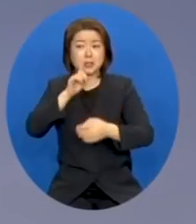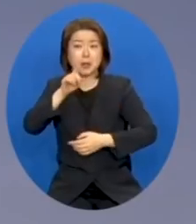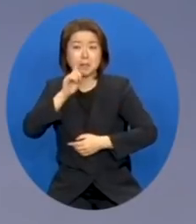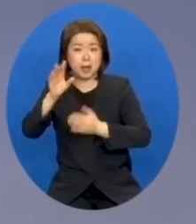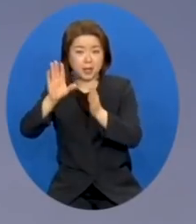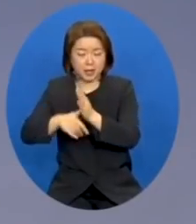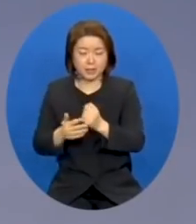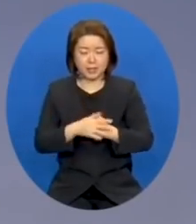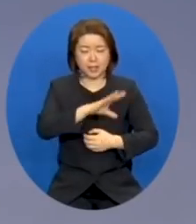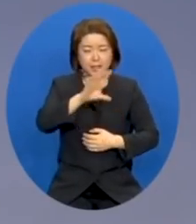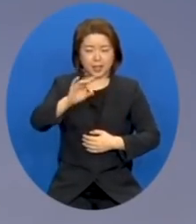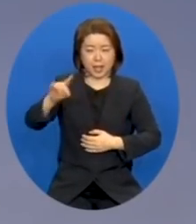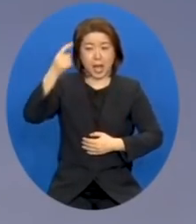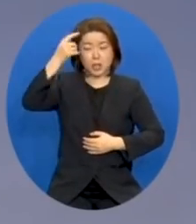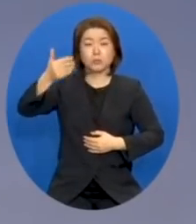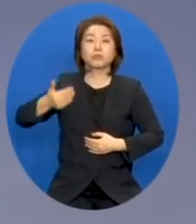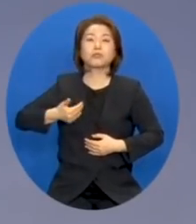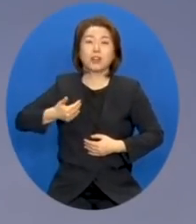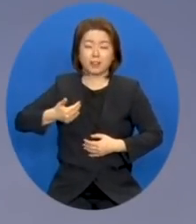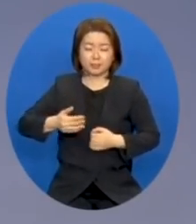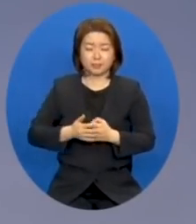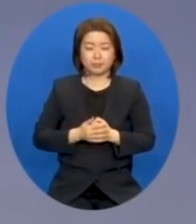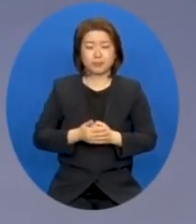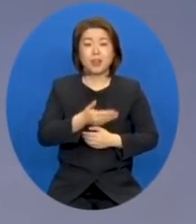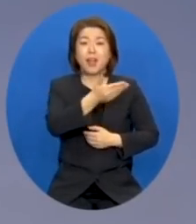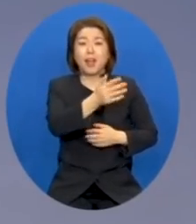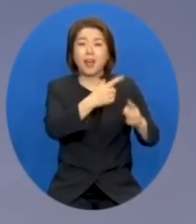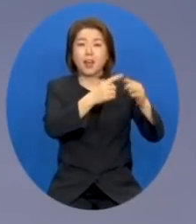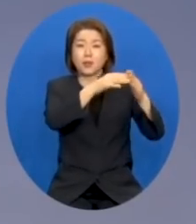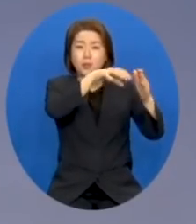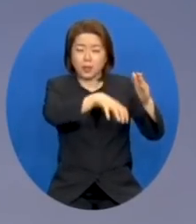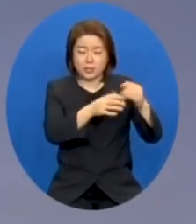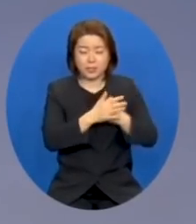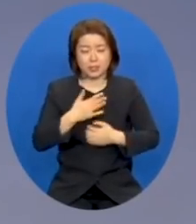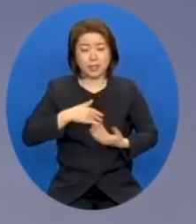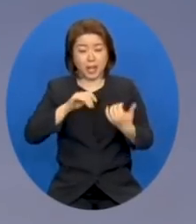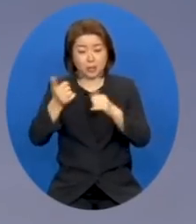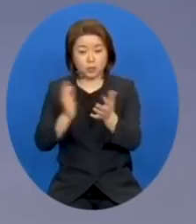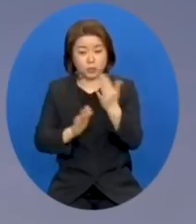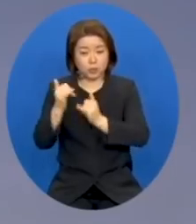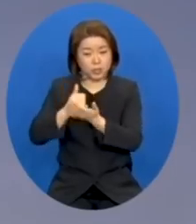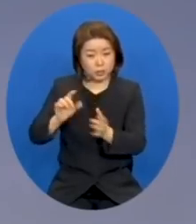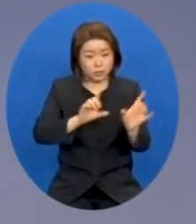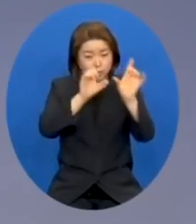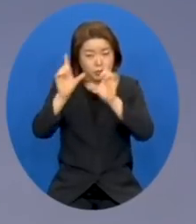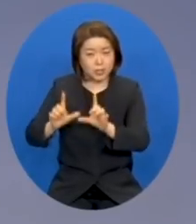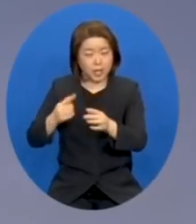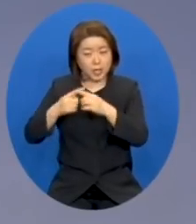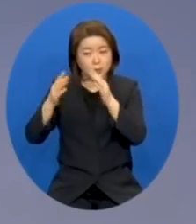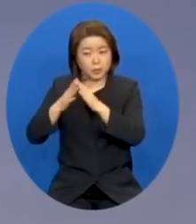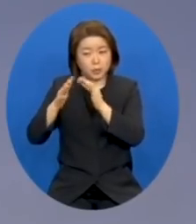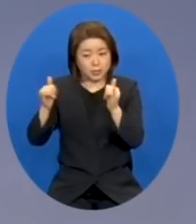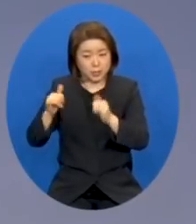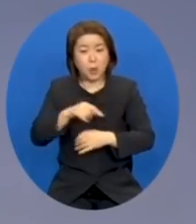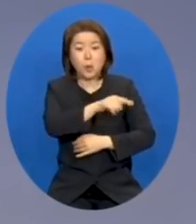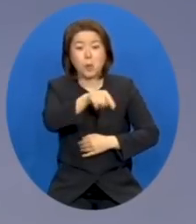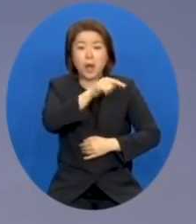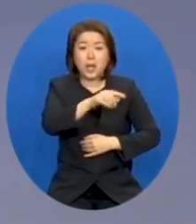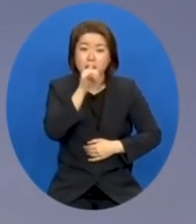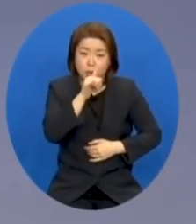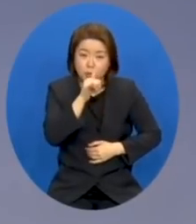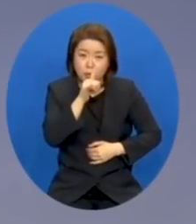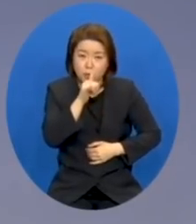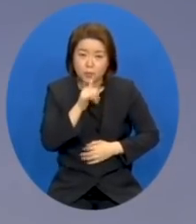저에게 물어오는 분들이 계십니다 선한목자교회 에는 나는 죽고 예수로 사는 교인이 거기에는 있습니까